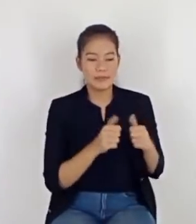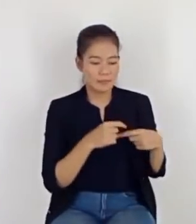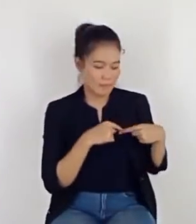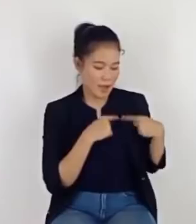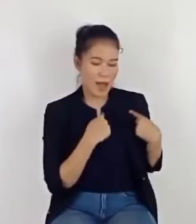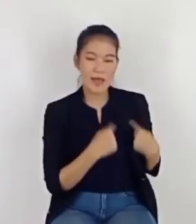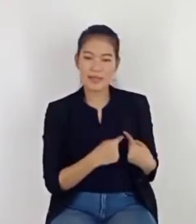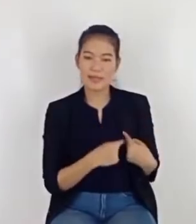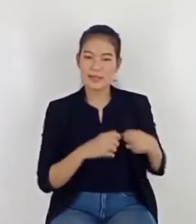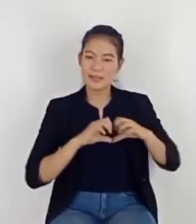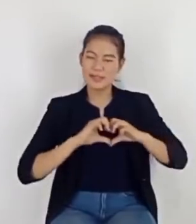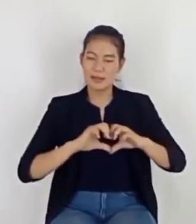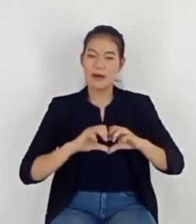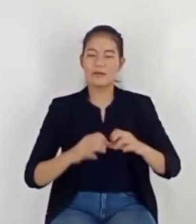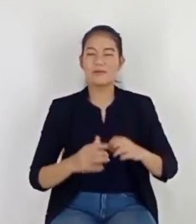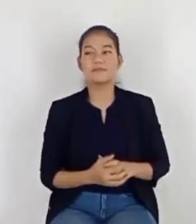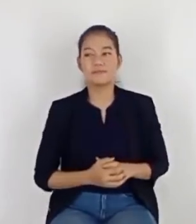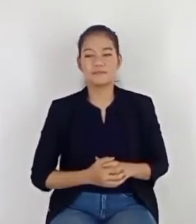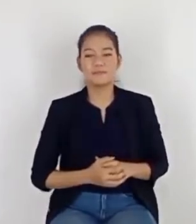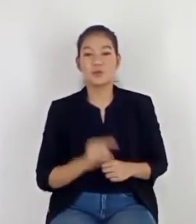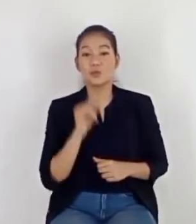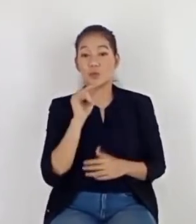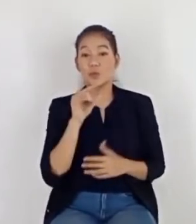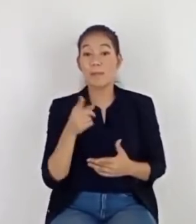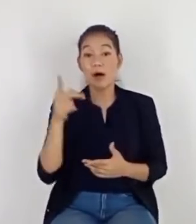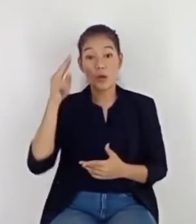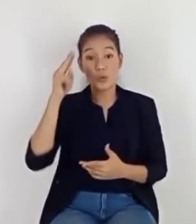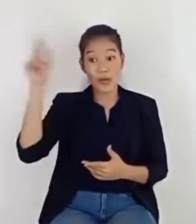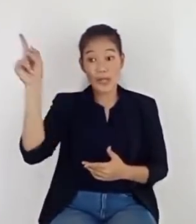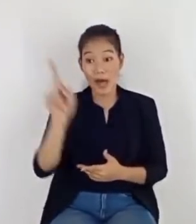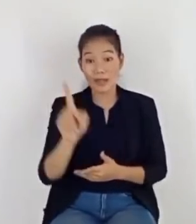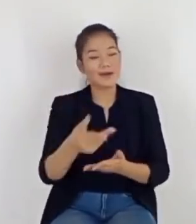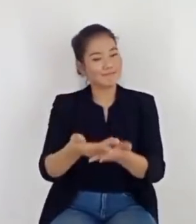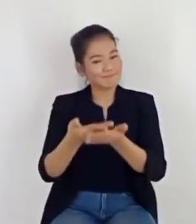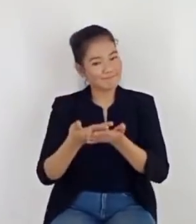dan cinta kita demi menyambut kedatangan Yesus